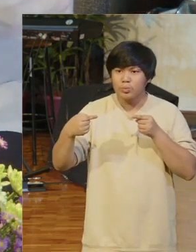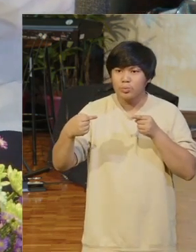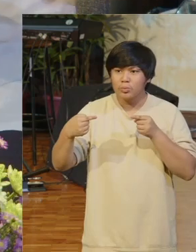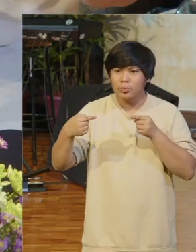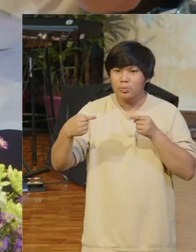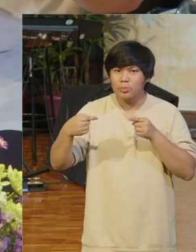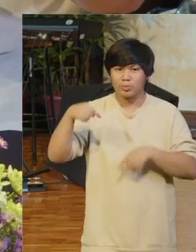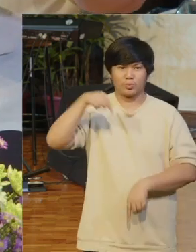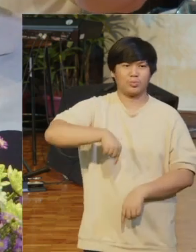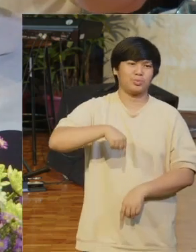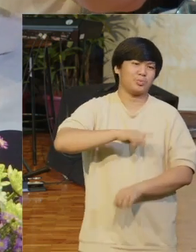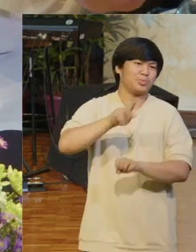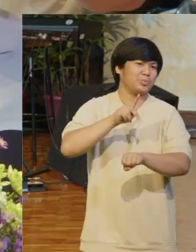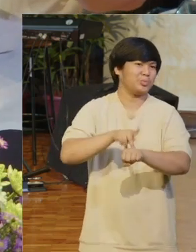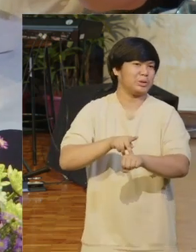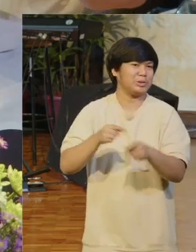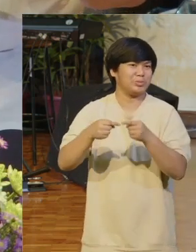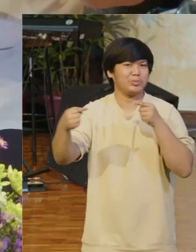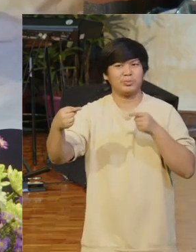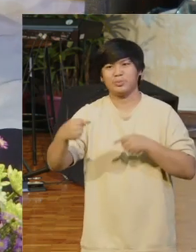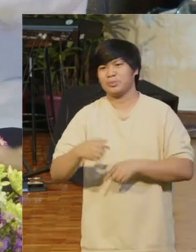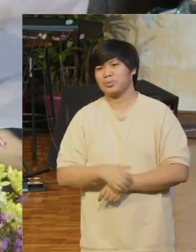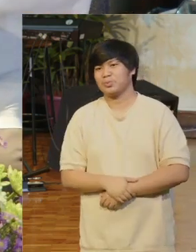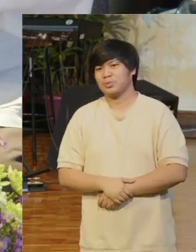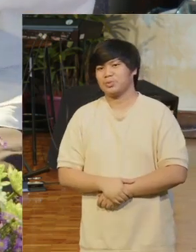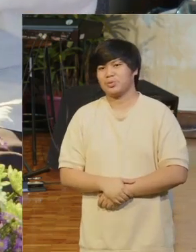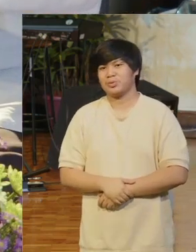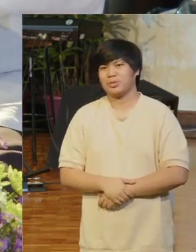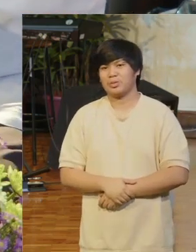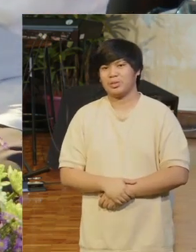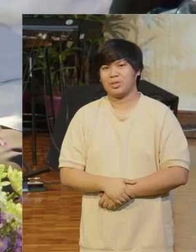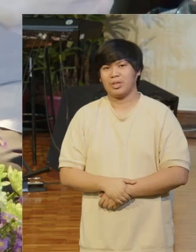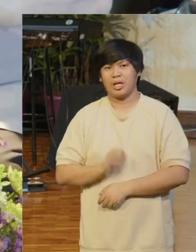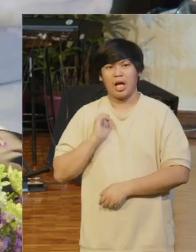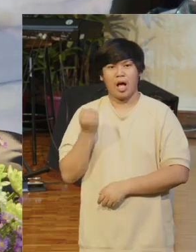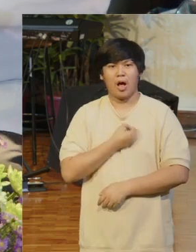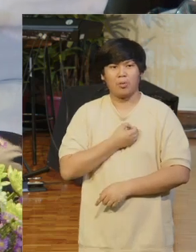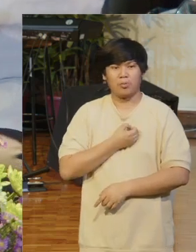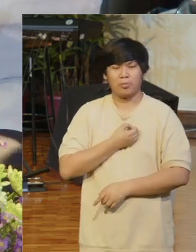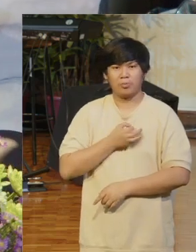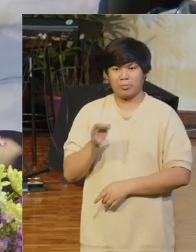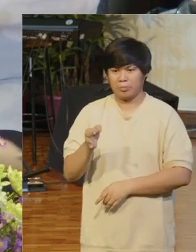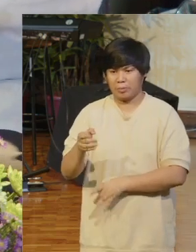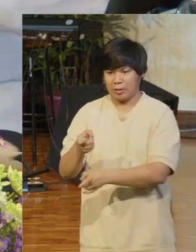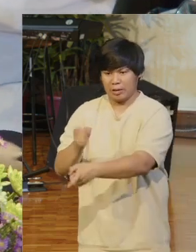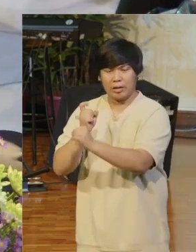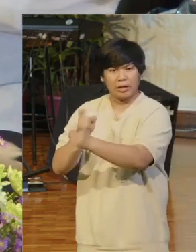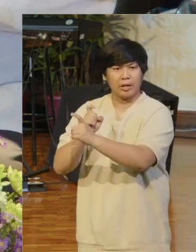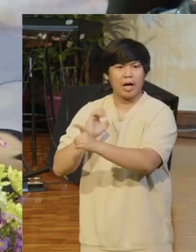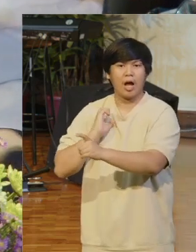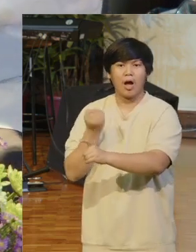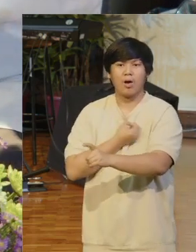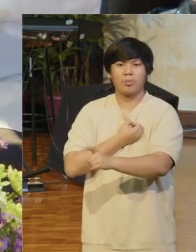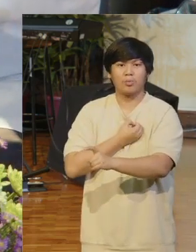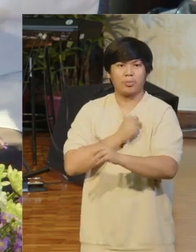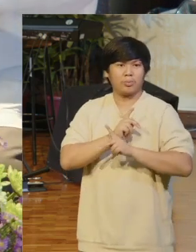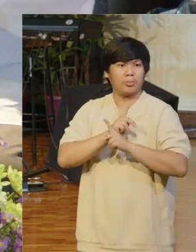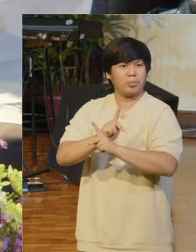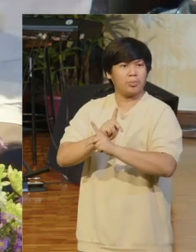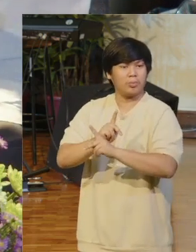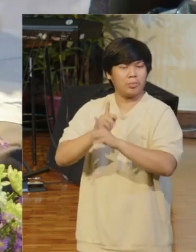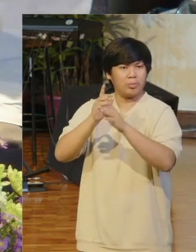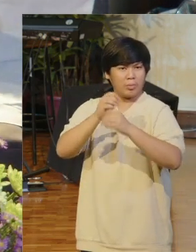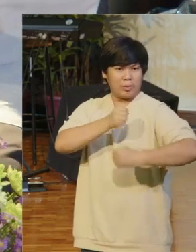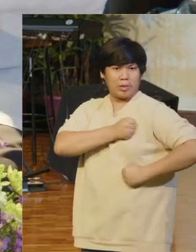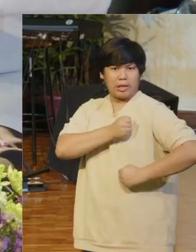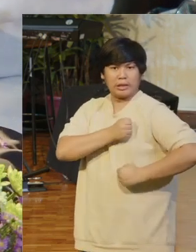Ang Pilipinas, no? Parang yung ating mga fishermen at yung kanilang Coast Guard, ang ating Coast Guard, kanilang Coast Guard,